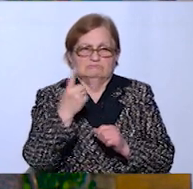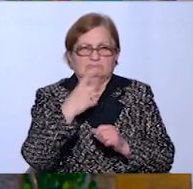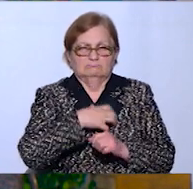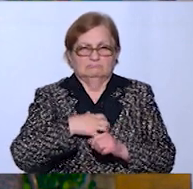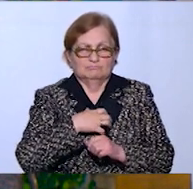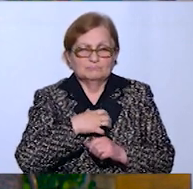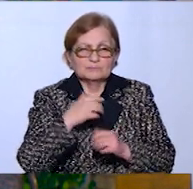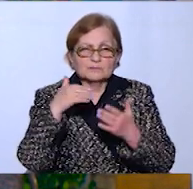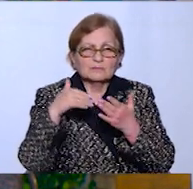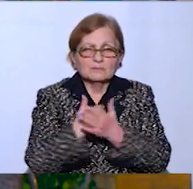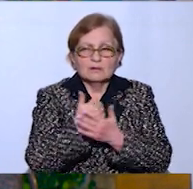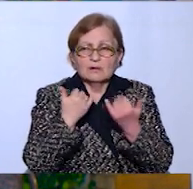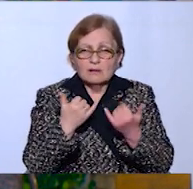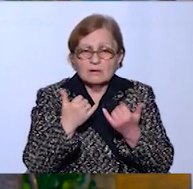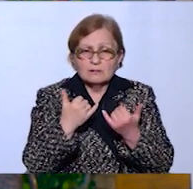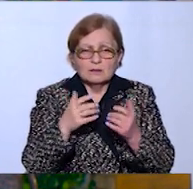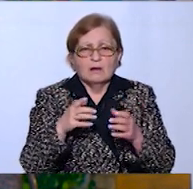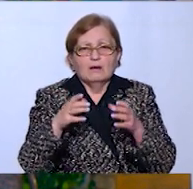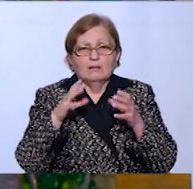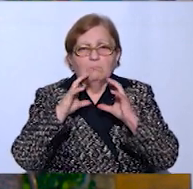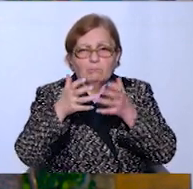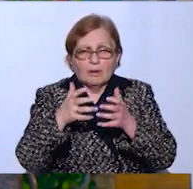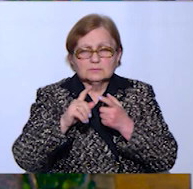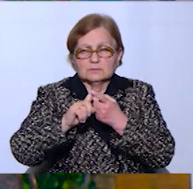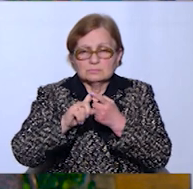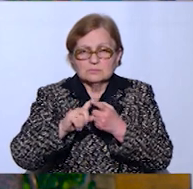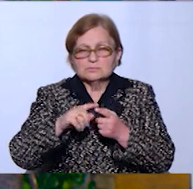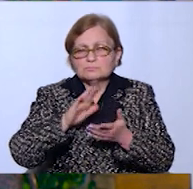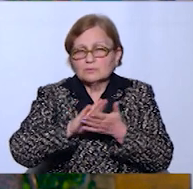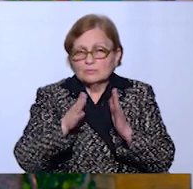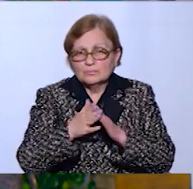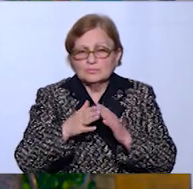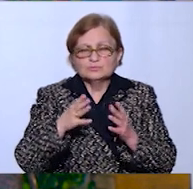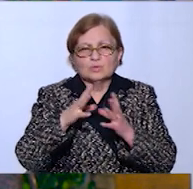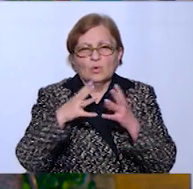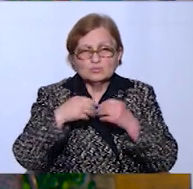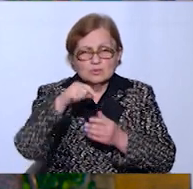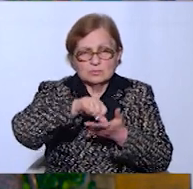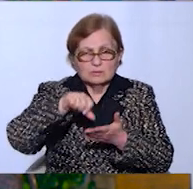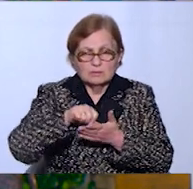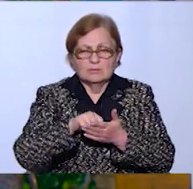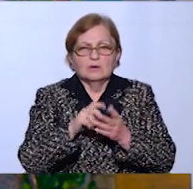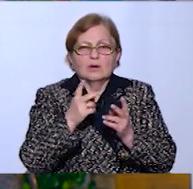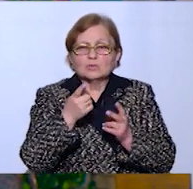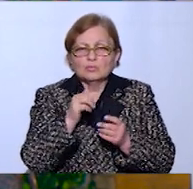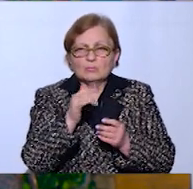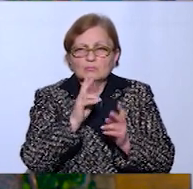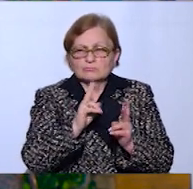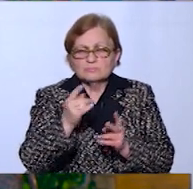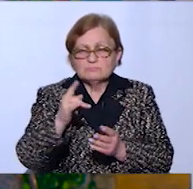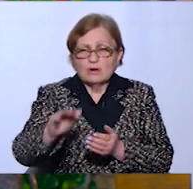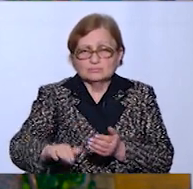ახალია. თუმცა სიახლეა ის რომ პანდემიის პირობებში შეზღუდული შესაძლებლობის მქონე ბავშვთა მშობლებსა და ოჯახის სხვა წევრებს, რომლებიც